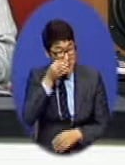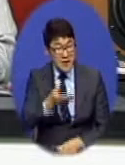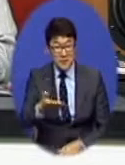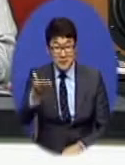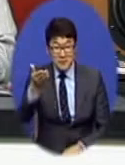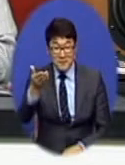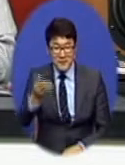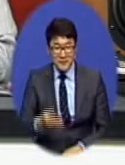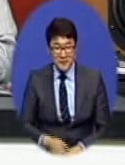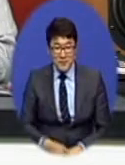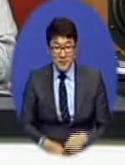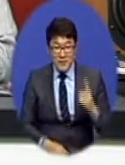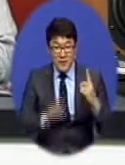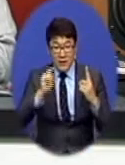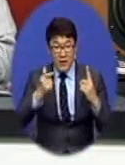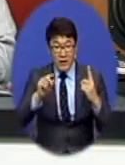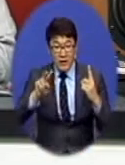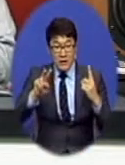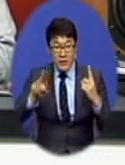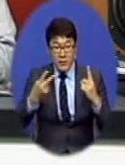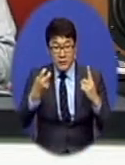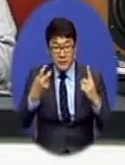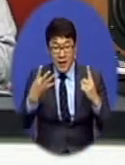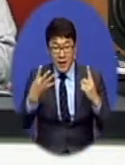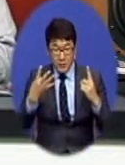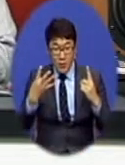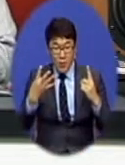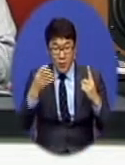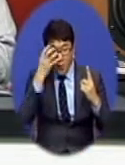가겠습니다. 네. 자, 자, 심사 결과. 1번